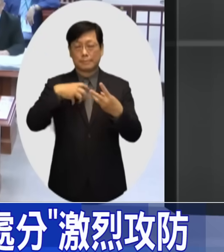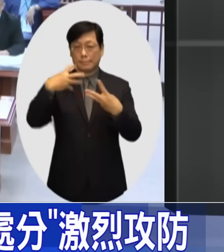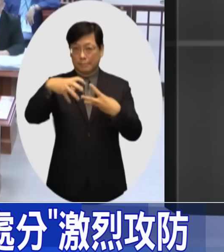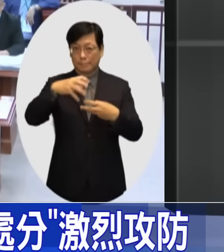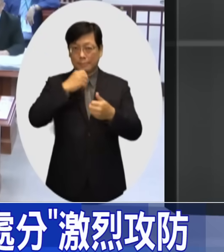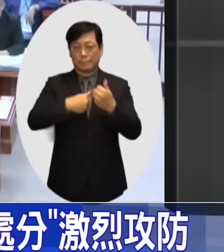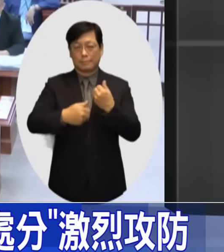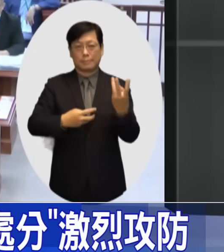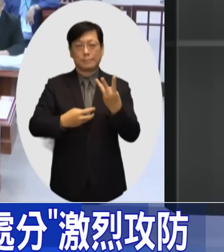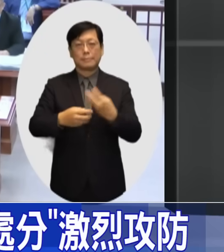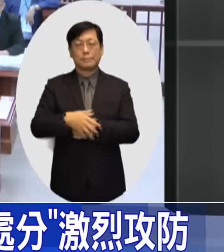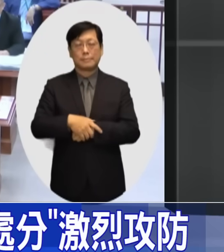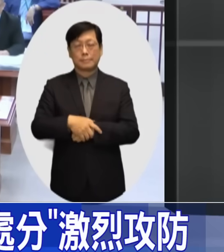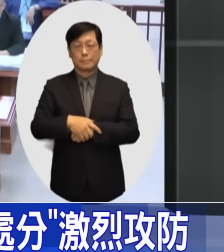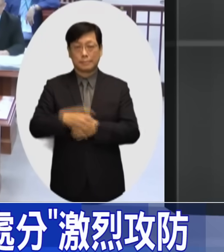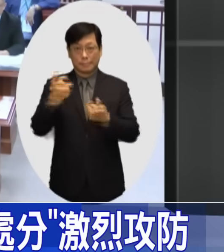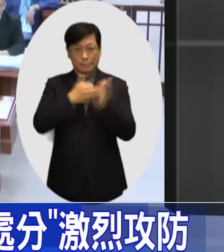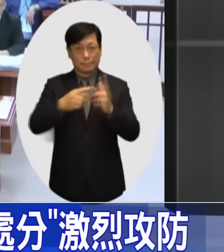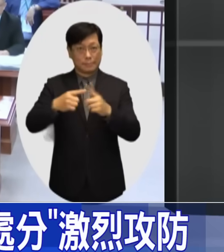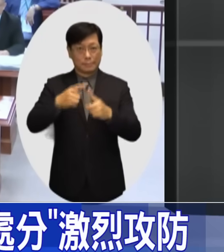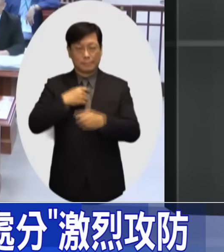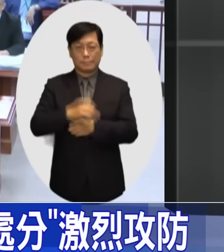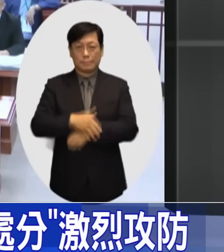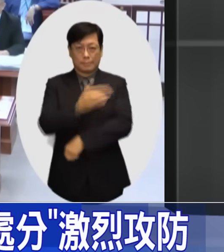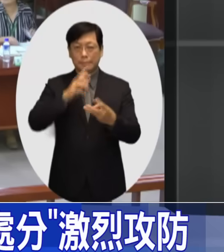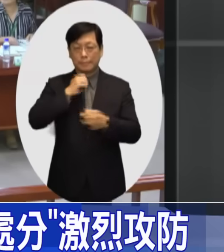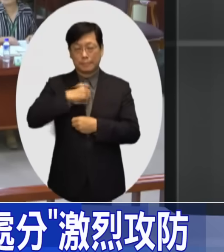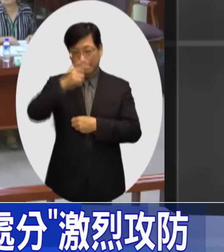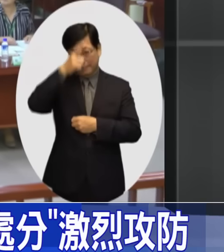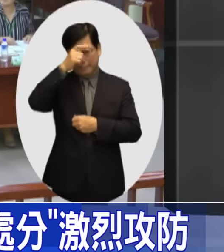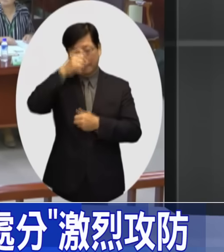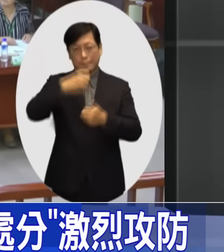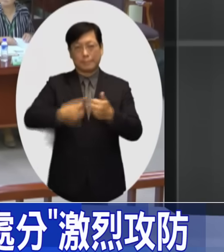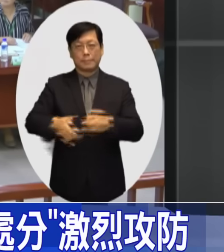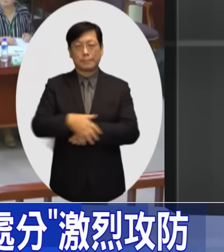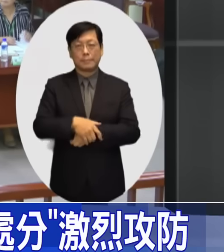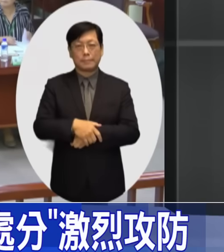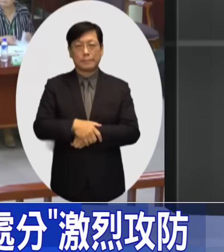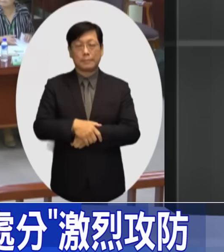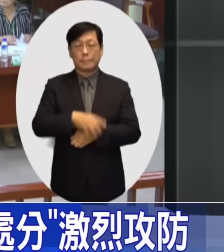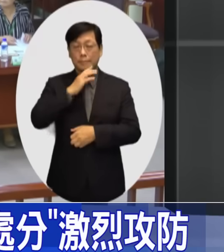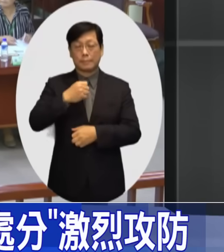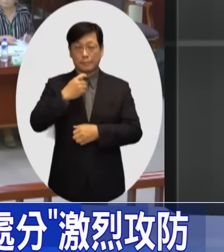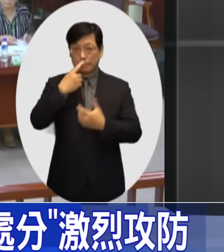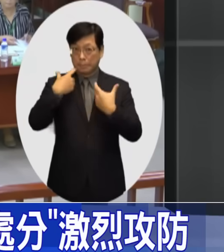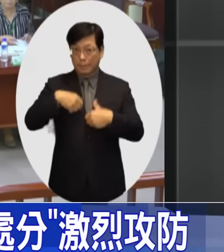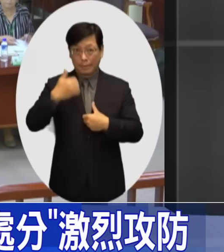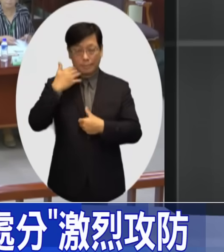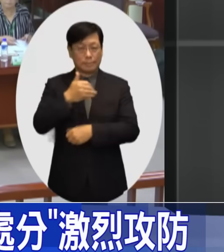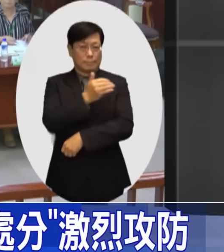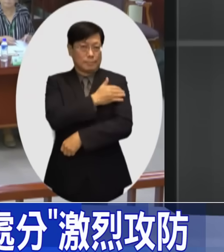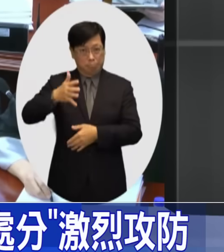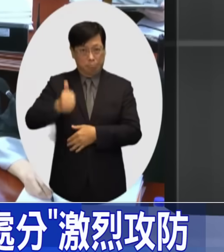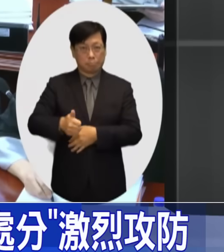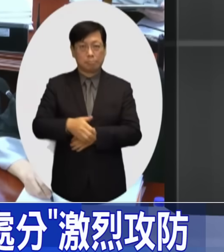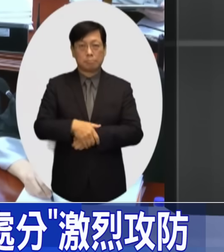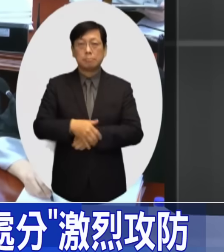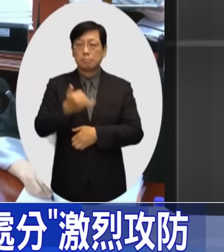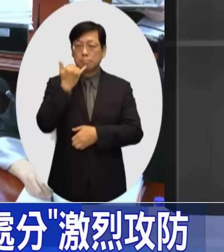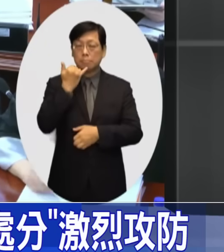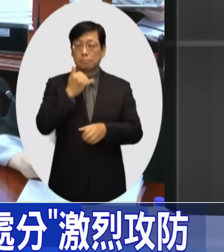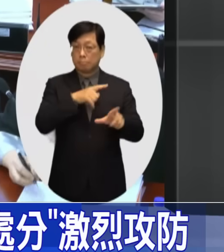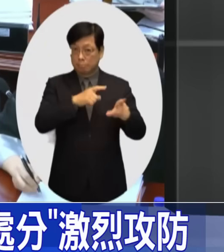何实证，修法之后会有任何损害，所有指摘都是申请人凭空想象。但申请方一致主